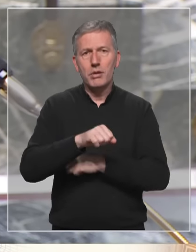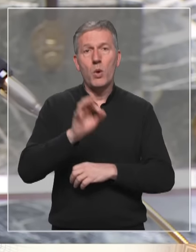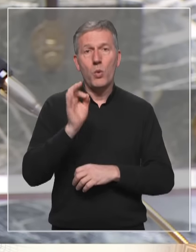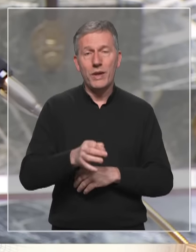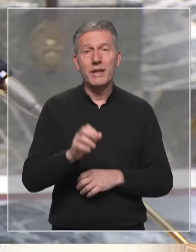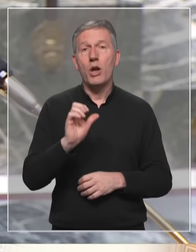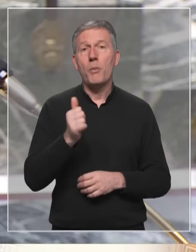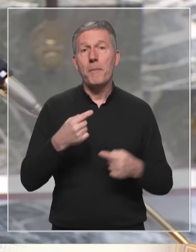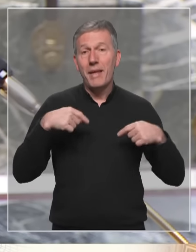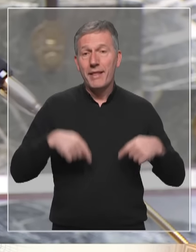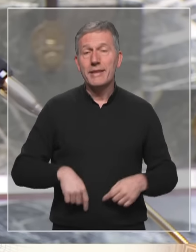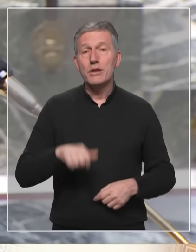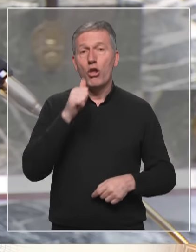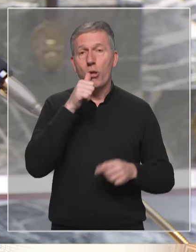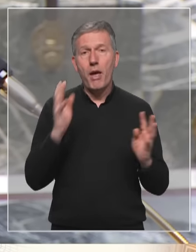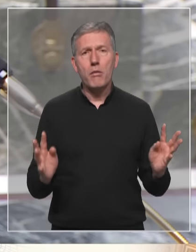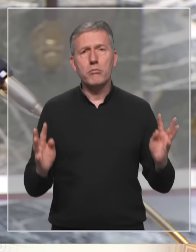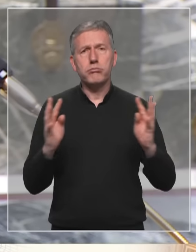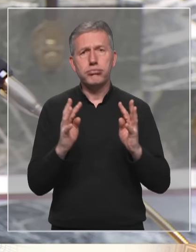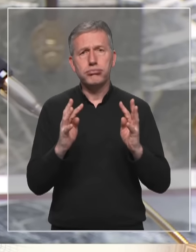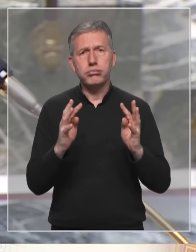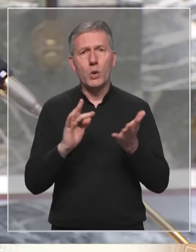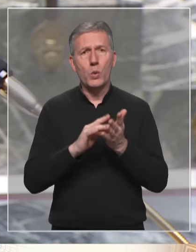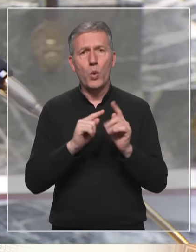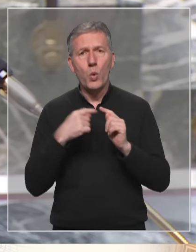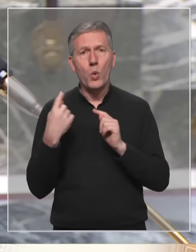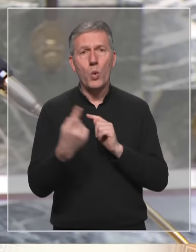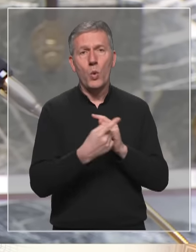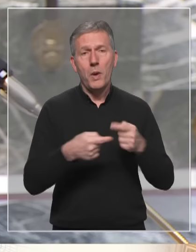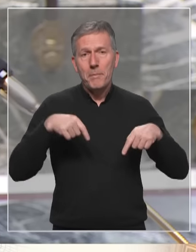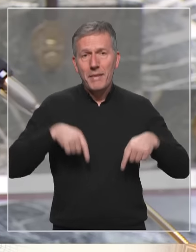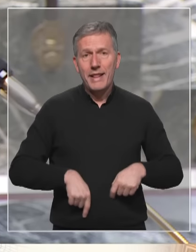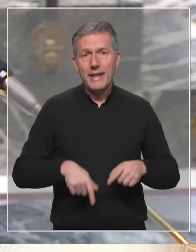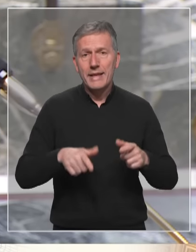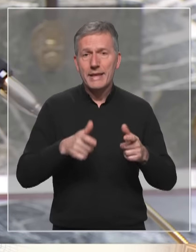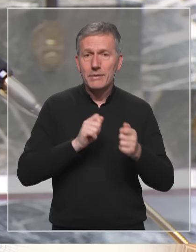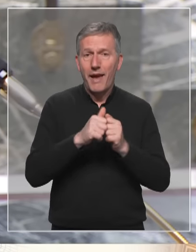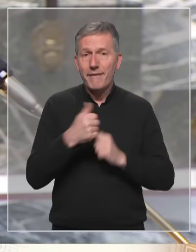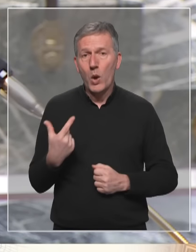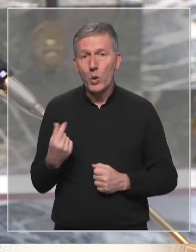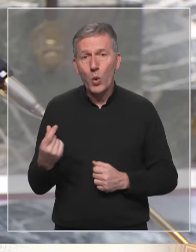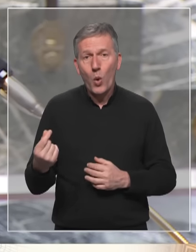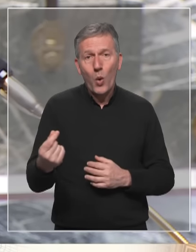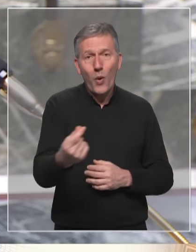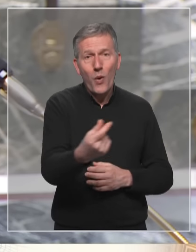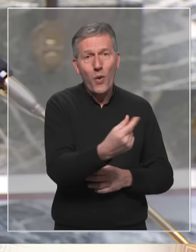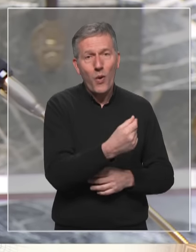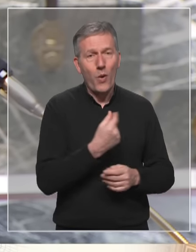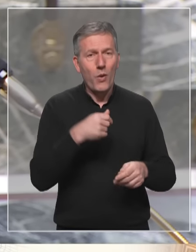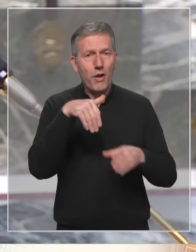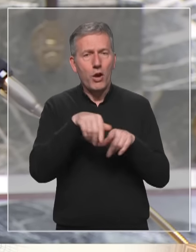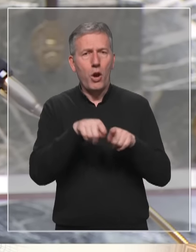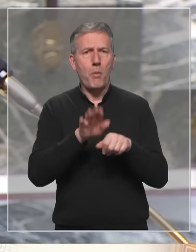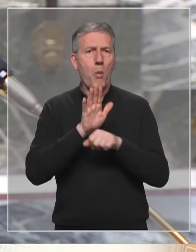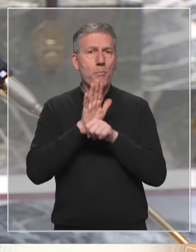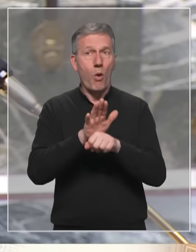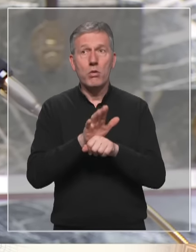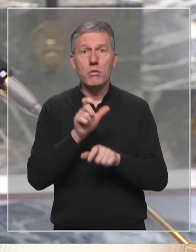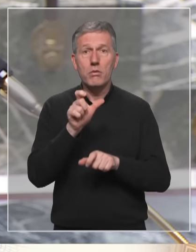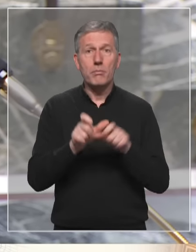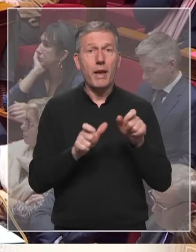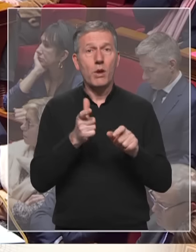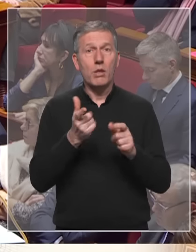ministre réunit demain l'ensemble des ministres avec leur duo pour continuer à montrer que les personnes en situation